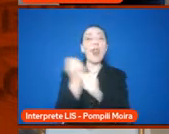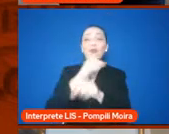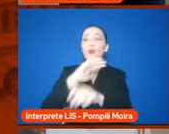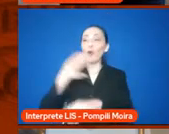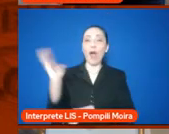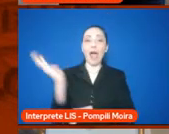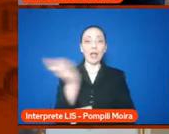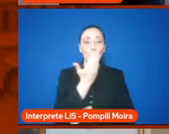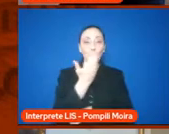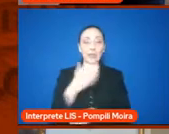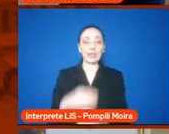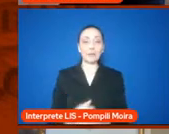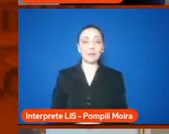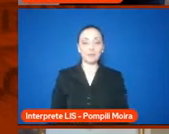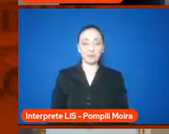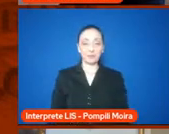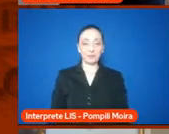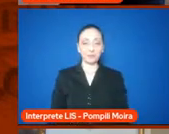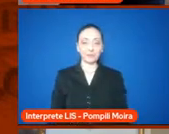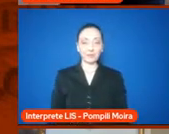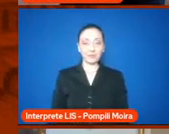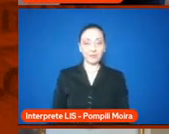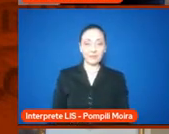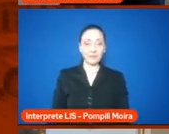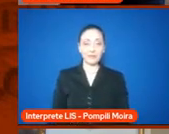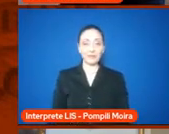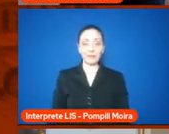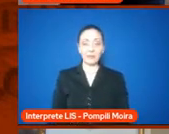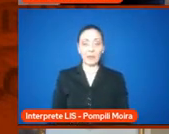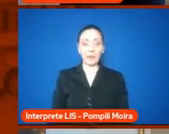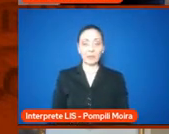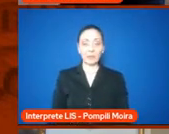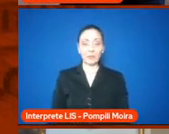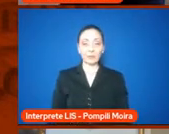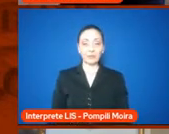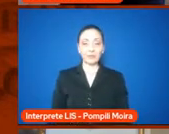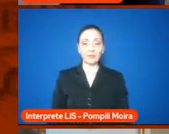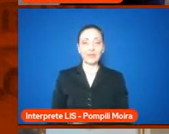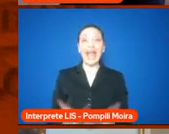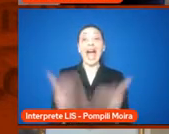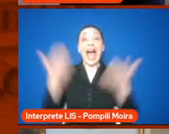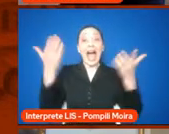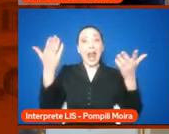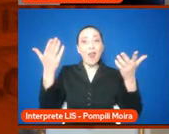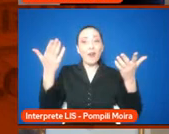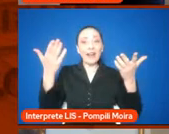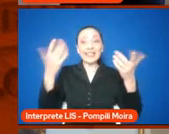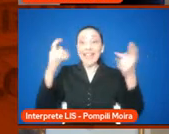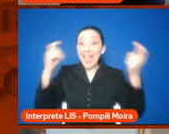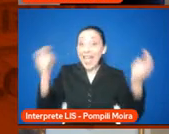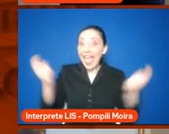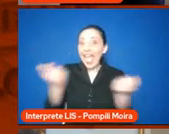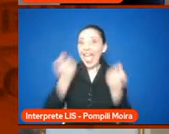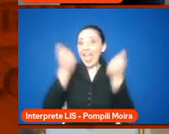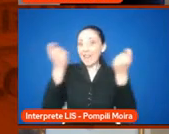Grazie. Allora, arriviamo al cuore dell'evento. Ecco, io sono